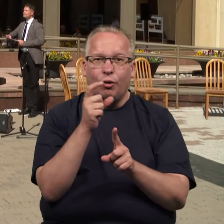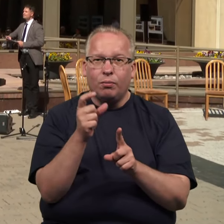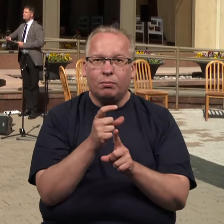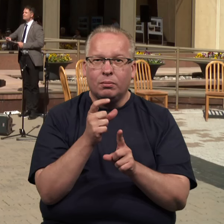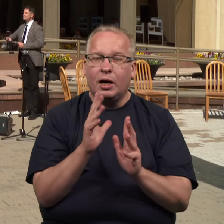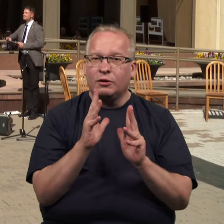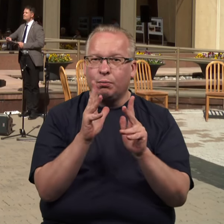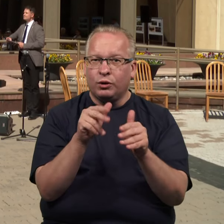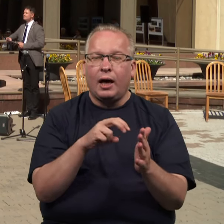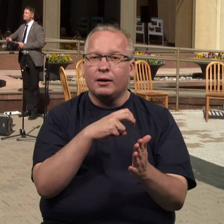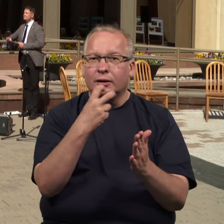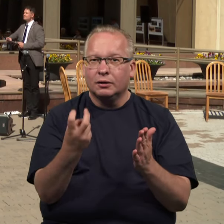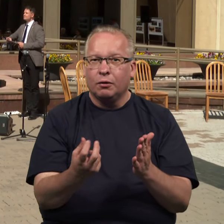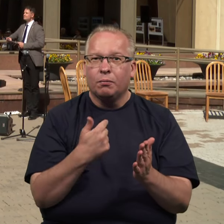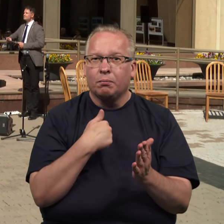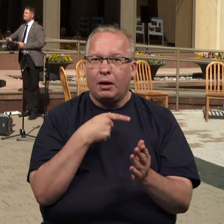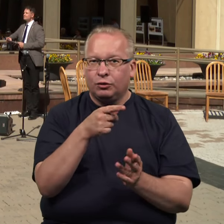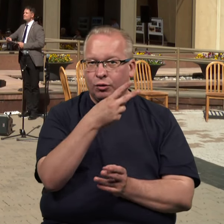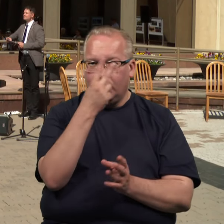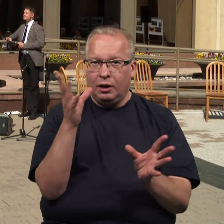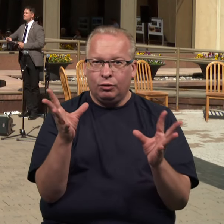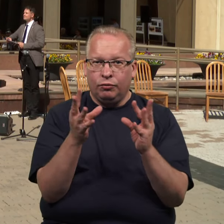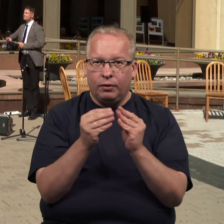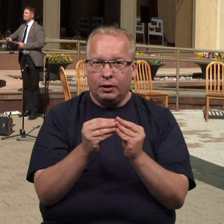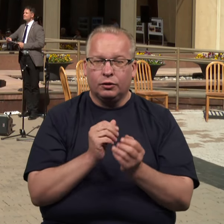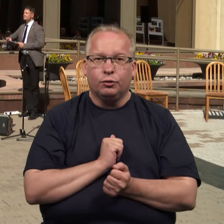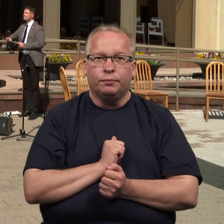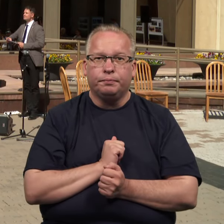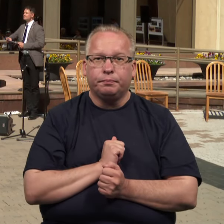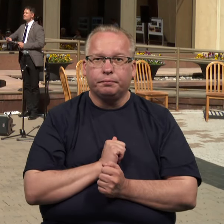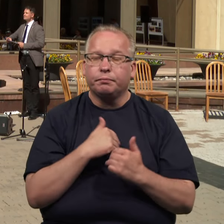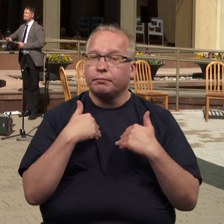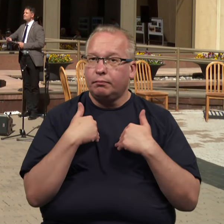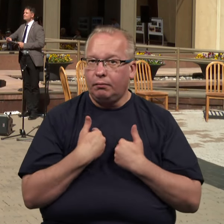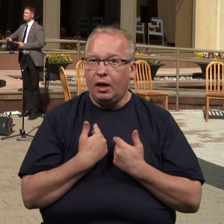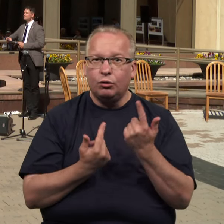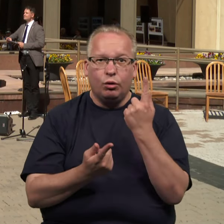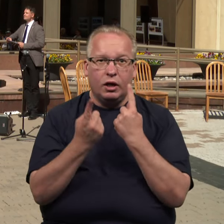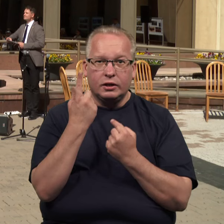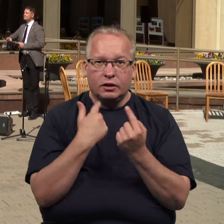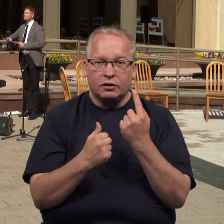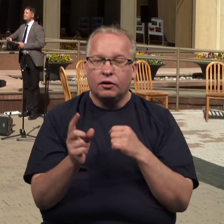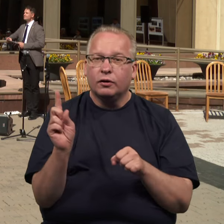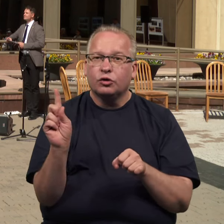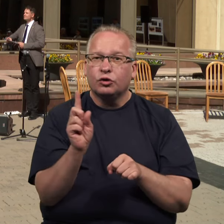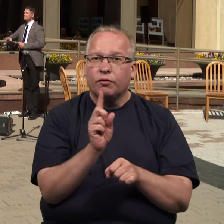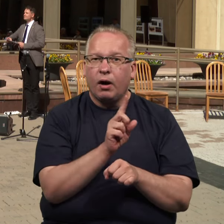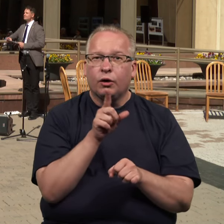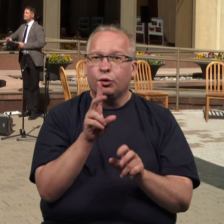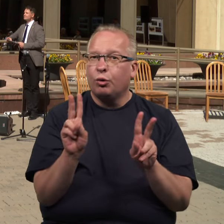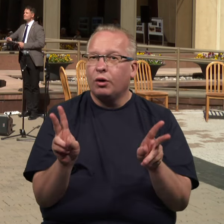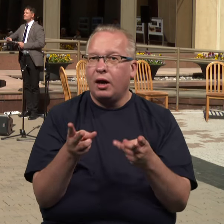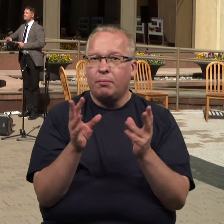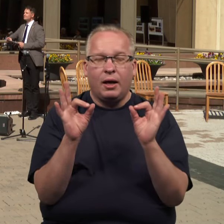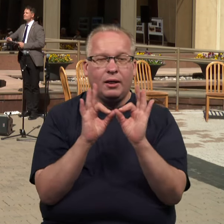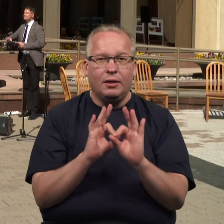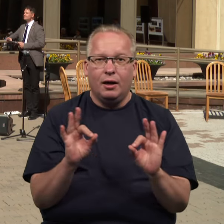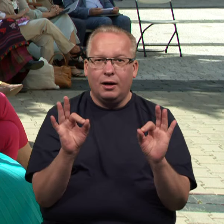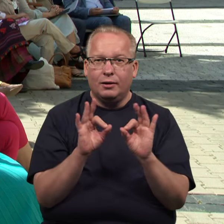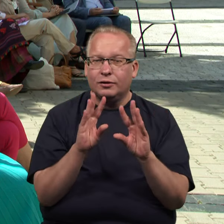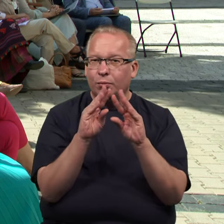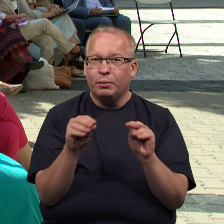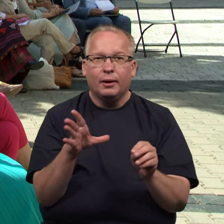skrito, mes ir jie su Lietuva kartu. Gedulas ir ašaros ir žvakės, tų liepsnelių niekas